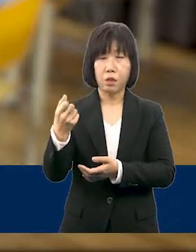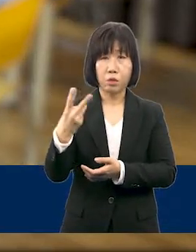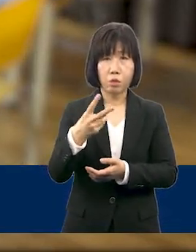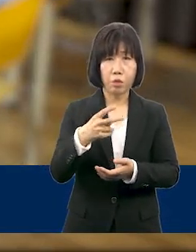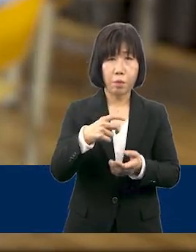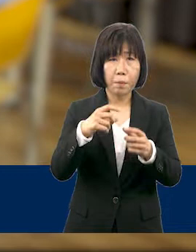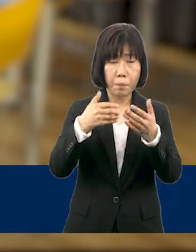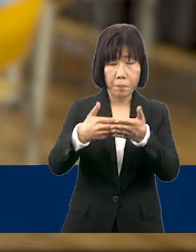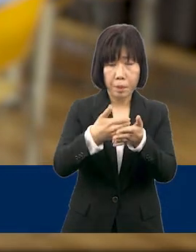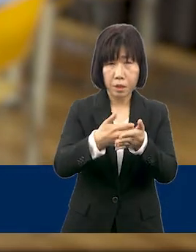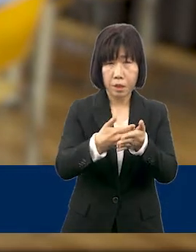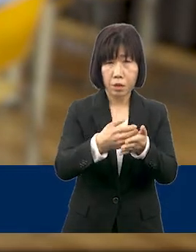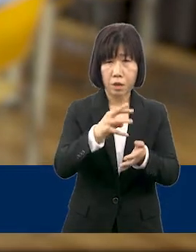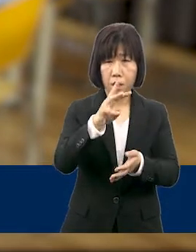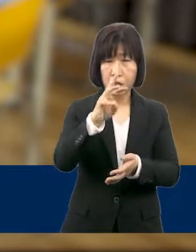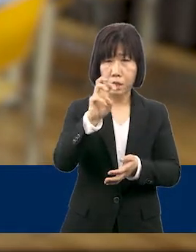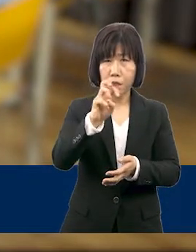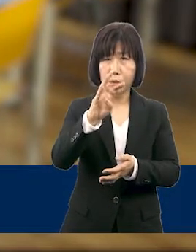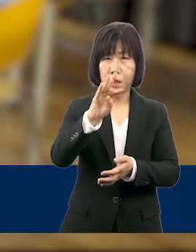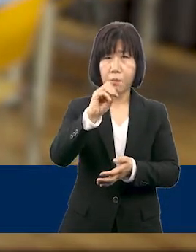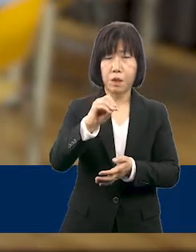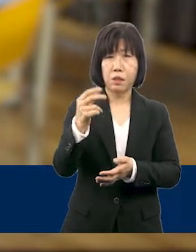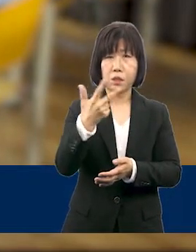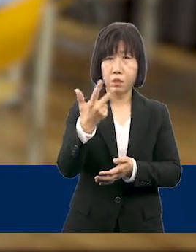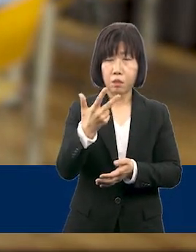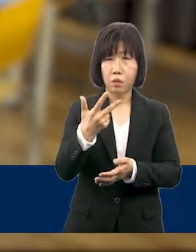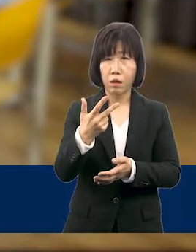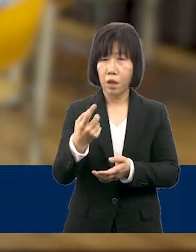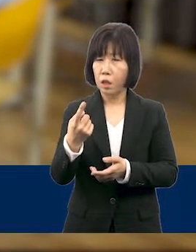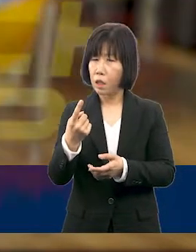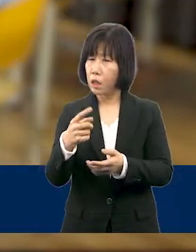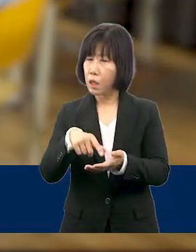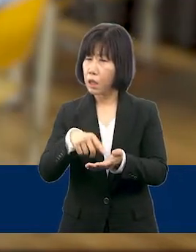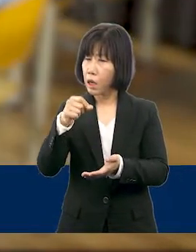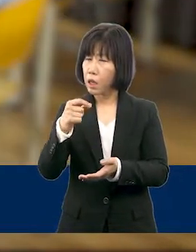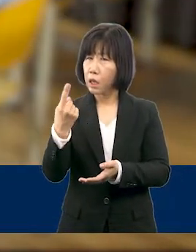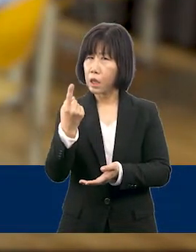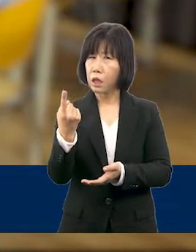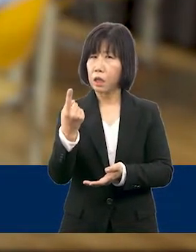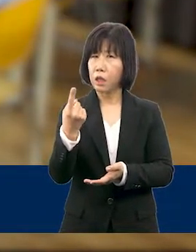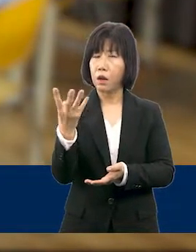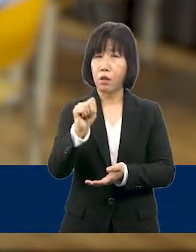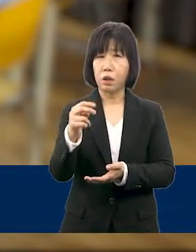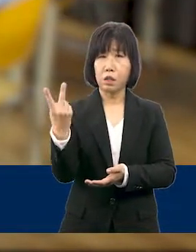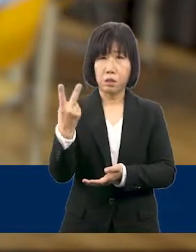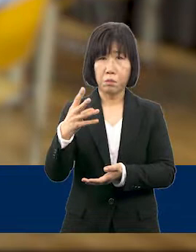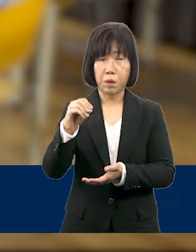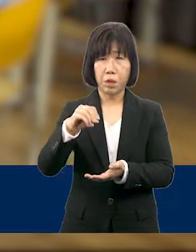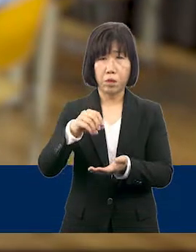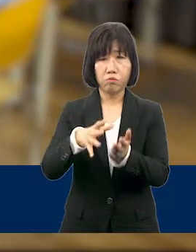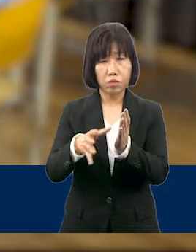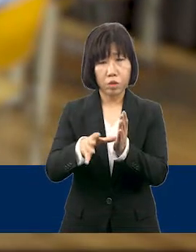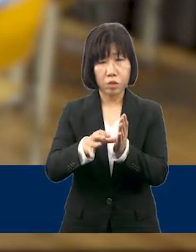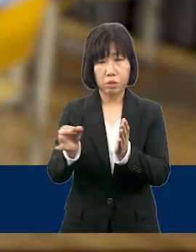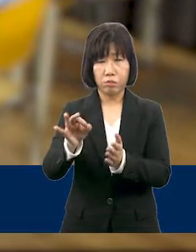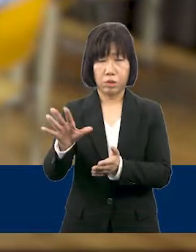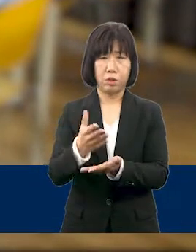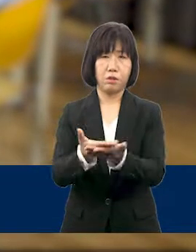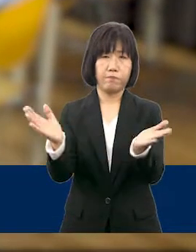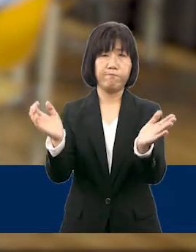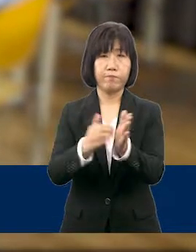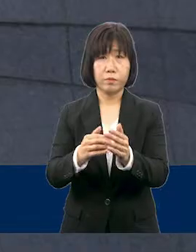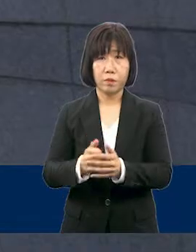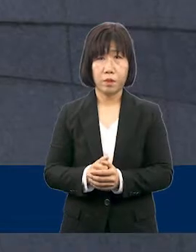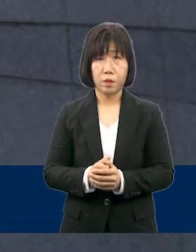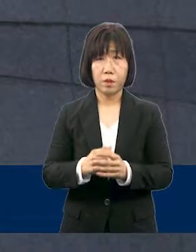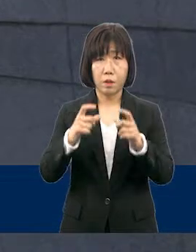와 함께 안전 피터 34만 7천 4백 개 등 1억 2천여 만원 상당의 방영 물품을 무상으로 지원했습니다